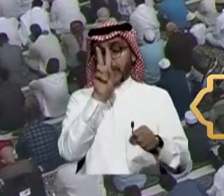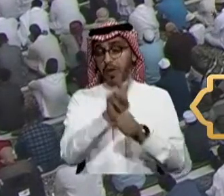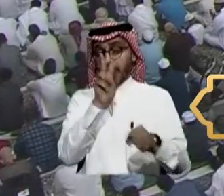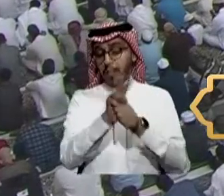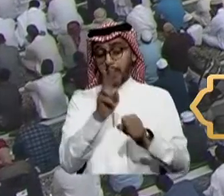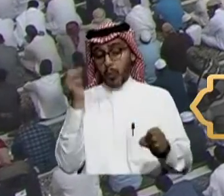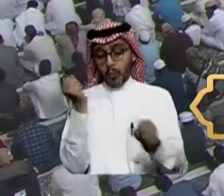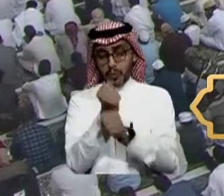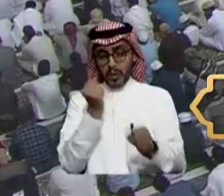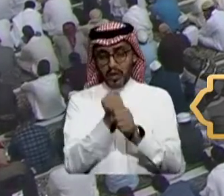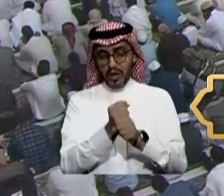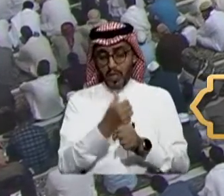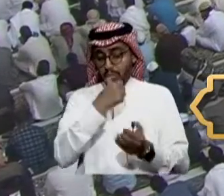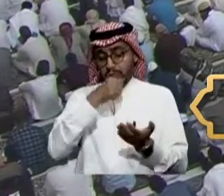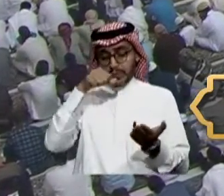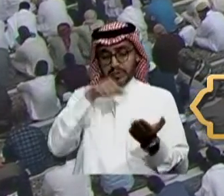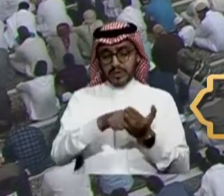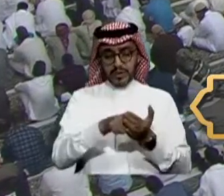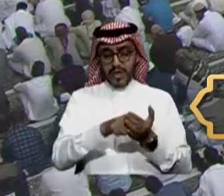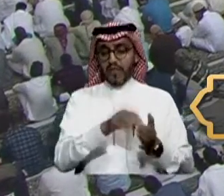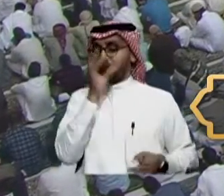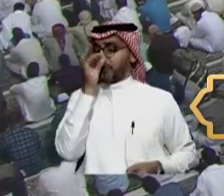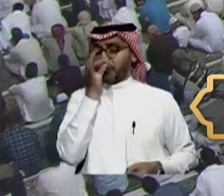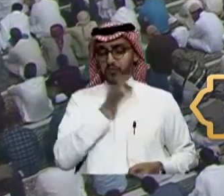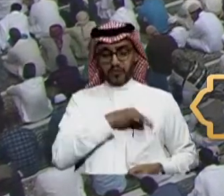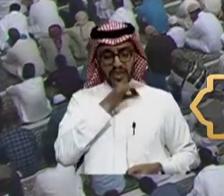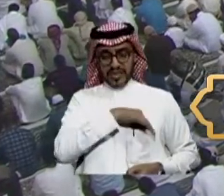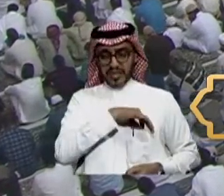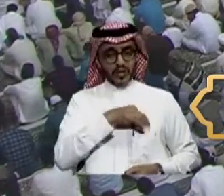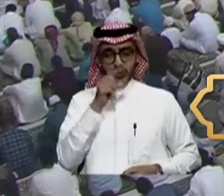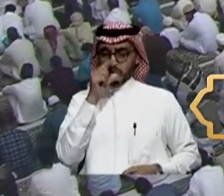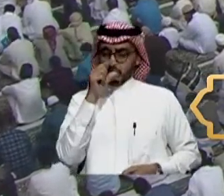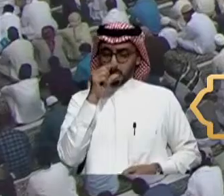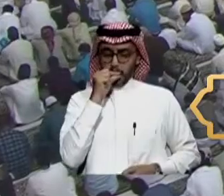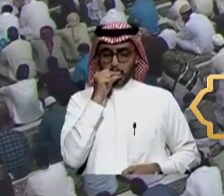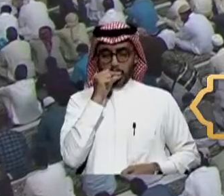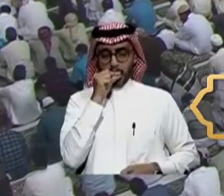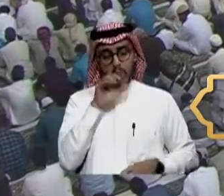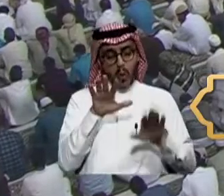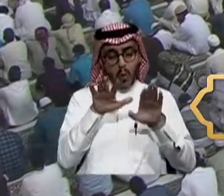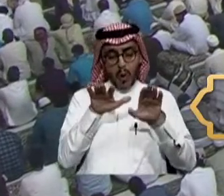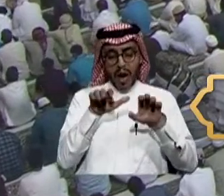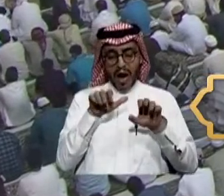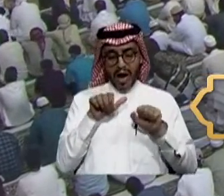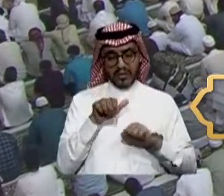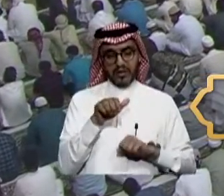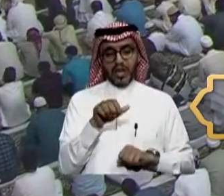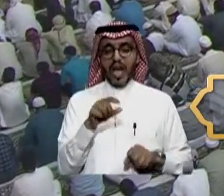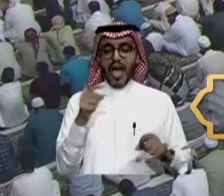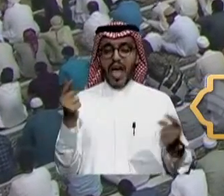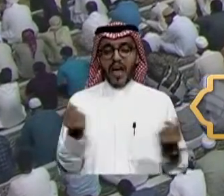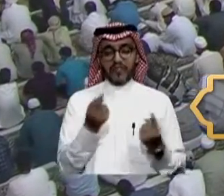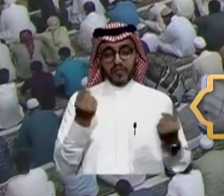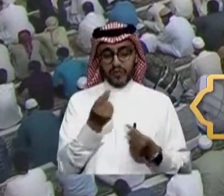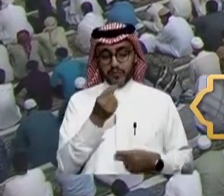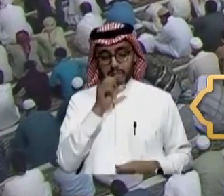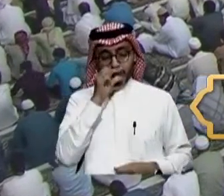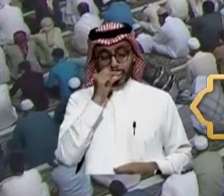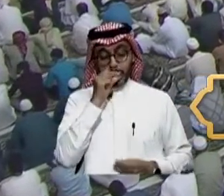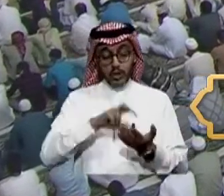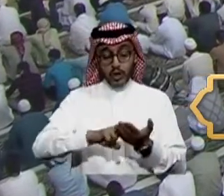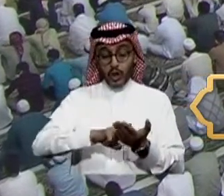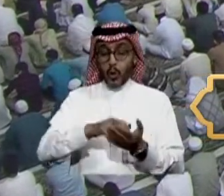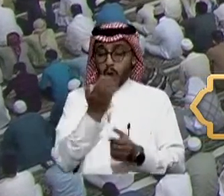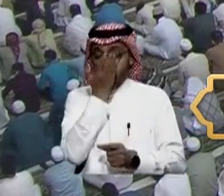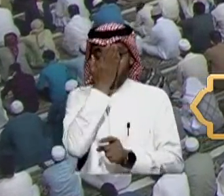والعمل به والجهل فليس لله حاجه في ان يدع طعامه وشرابه فاتقوا